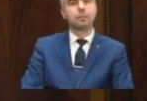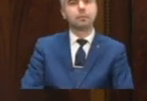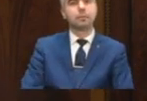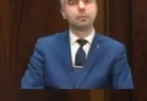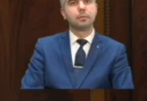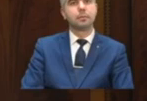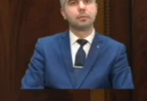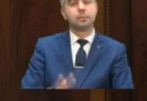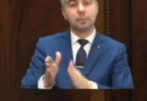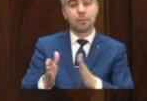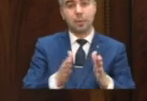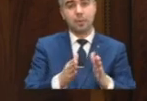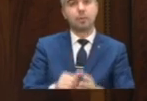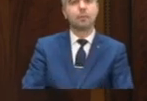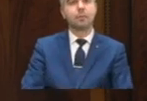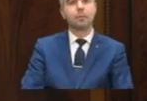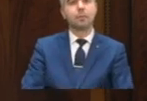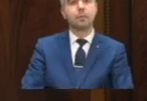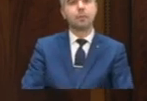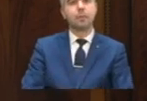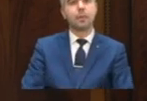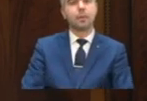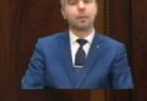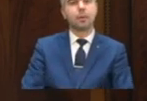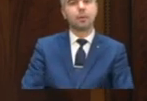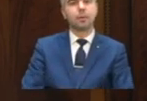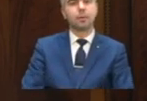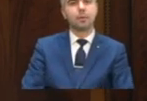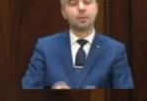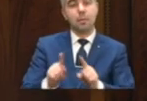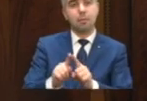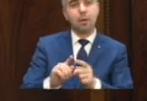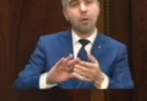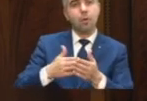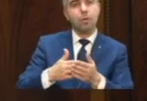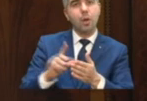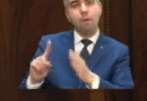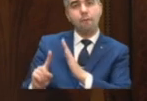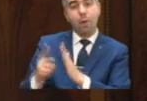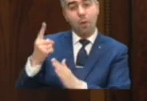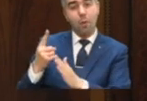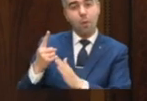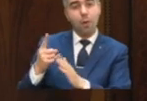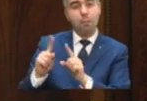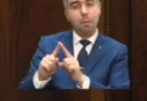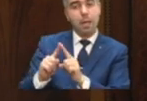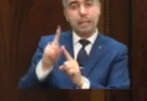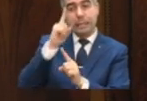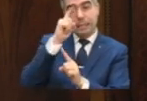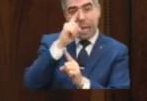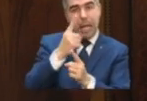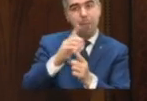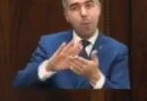دوزنا واحد المرحلة اللي خلتنا أننا المسائل اللي كانت كتجينا أننا بعيدة علينا وما نقدروش نديروها